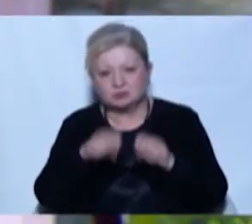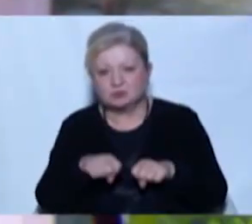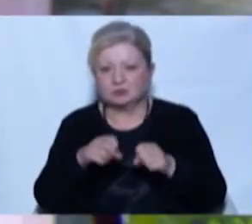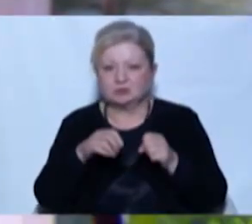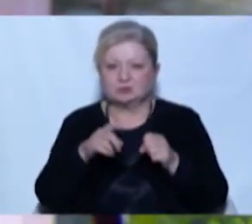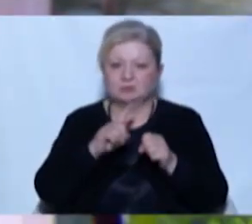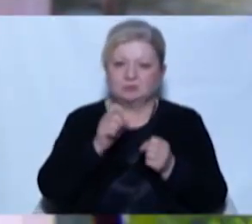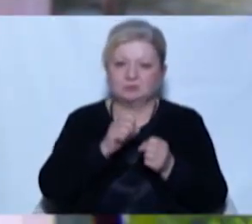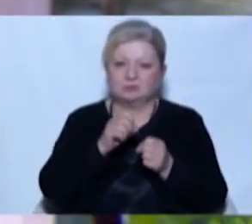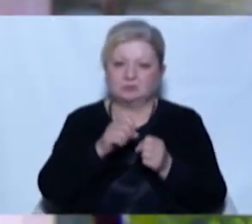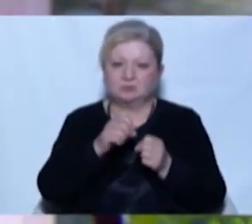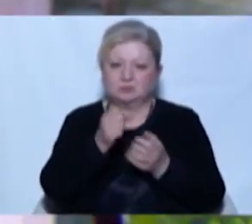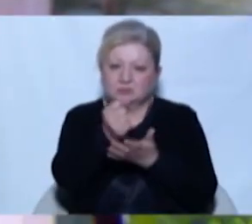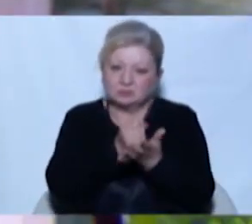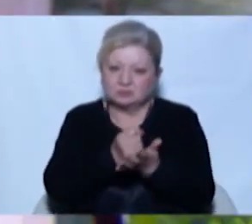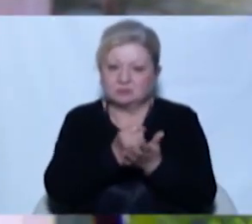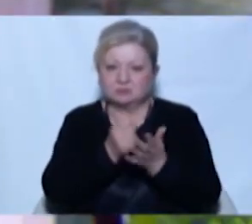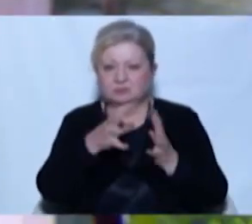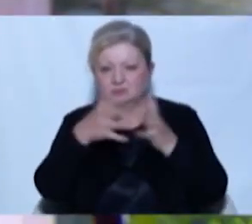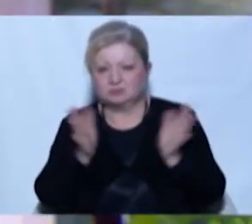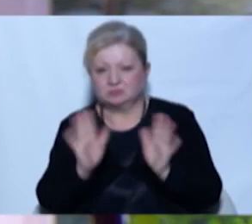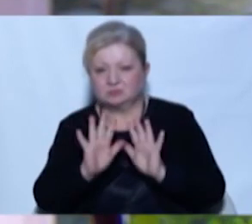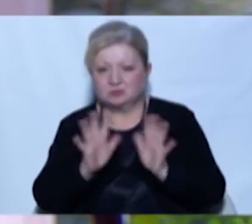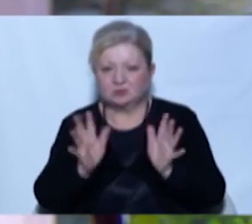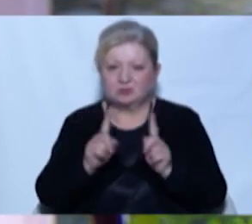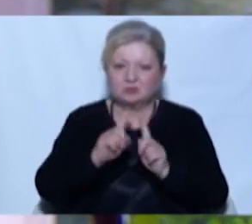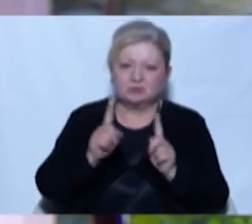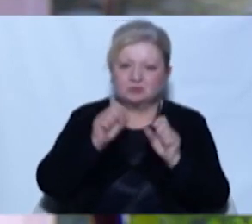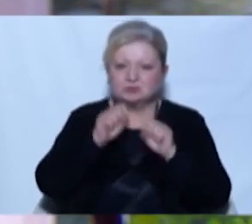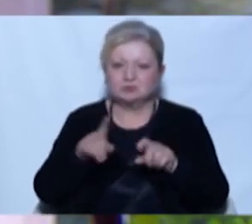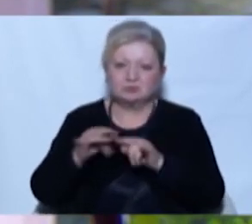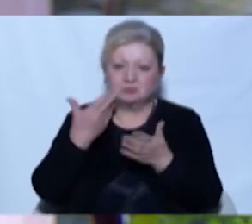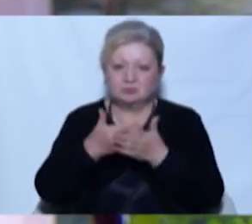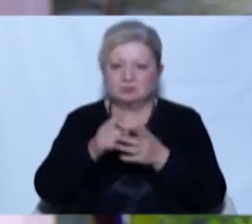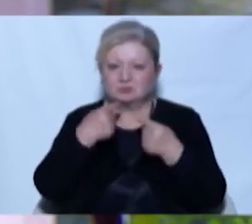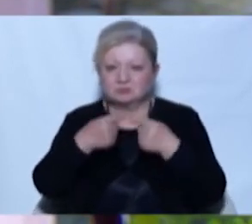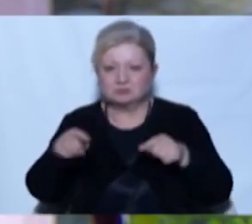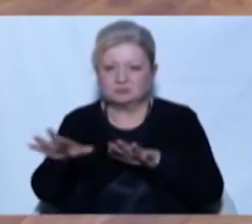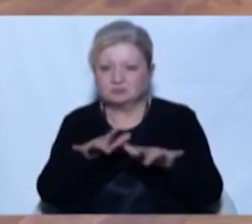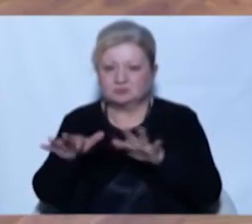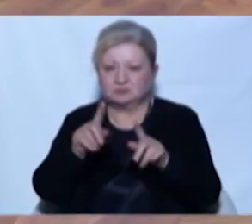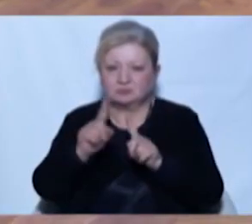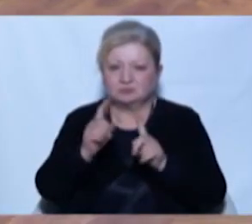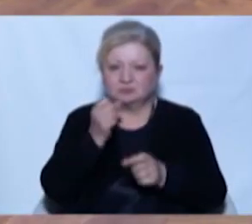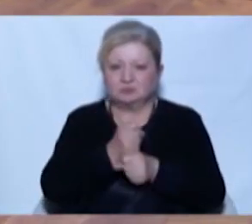მისი თავიდან აცილება გარკვეული ღონისძიებების შედეგად.